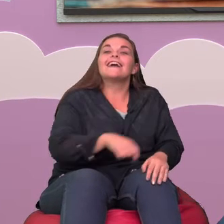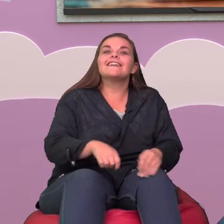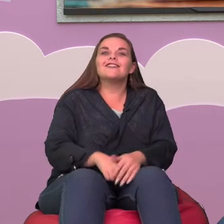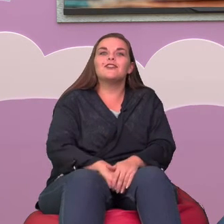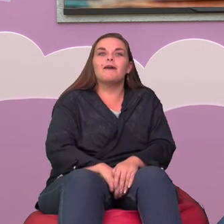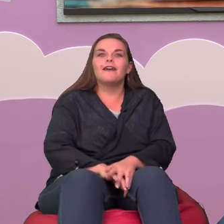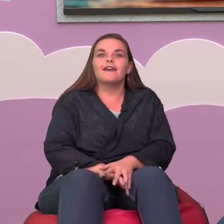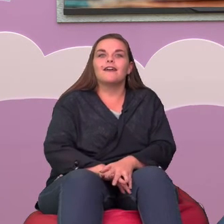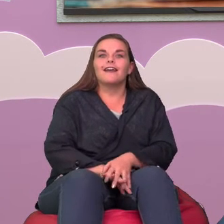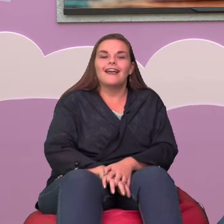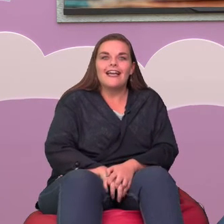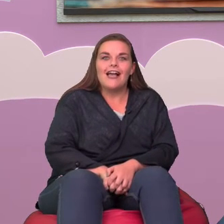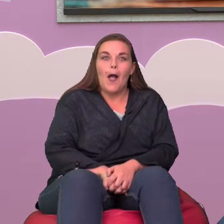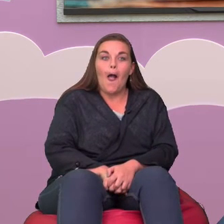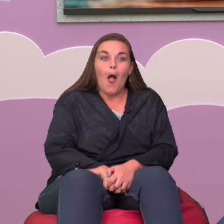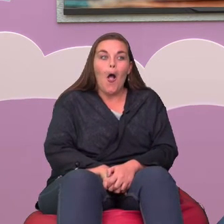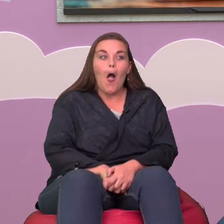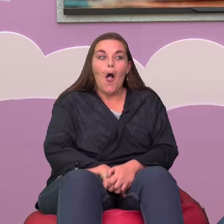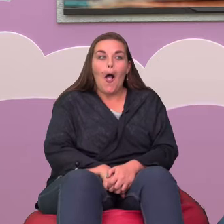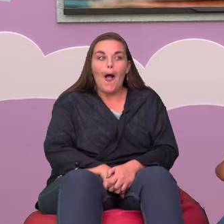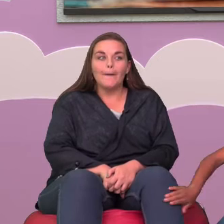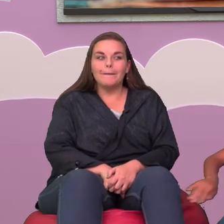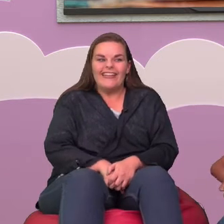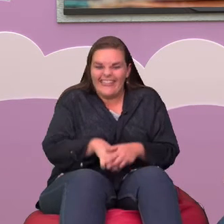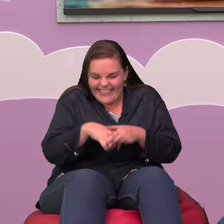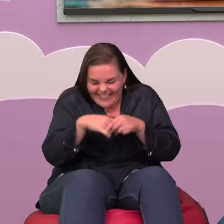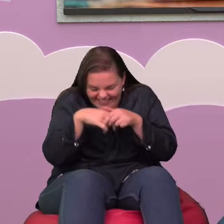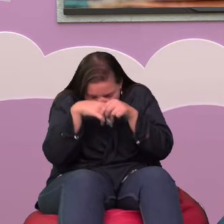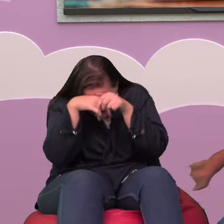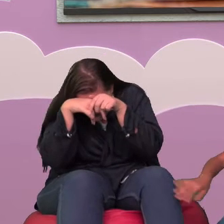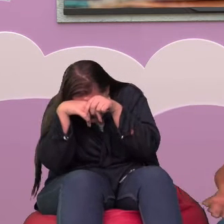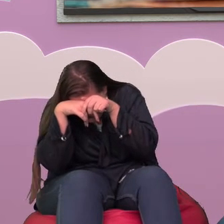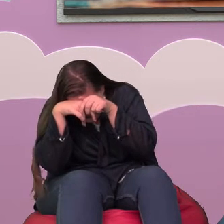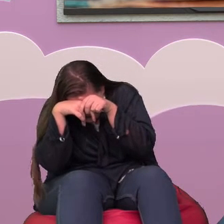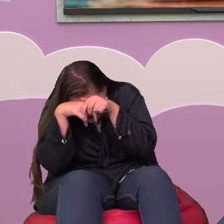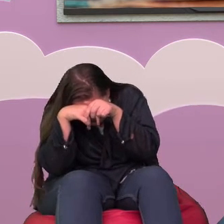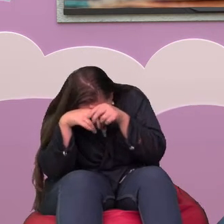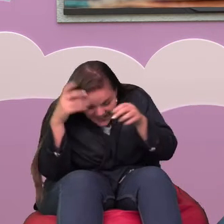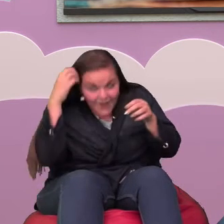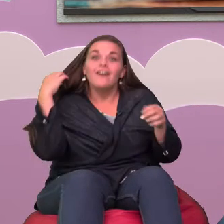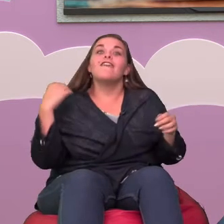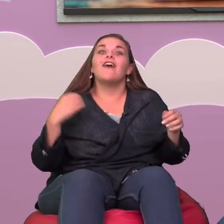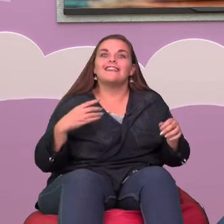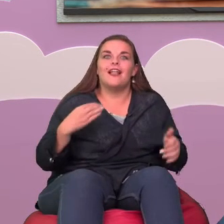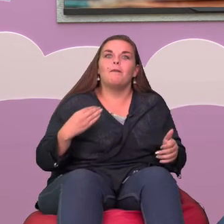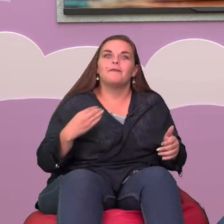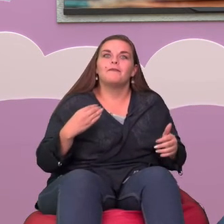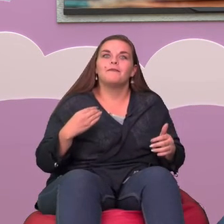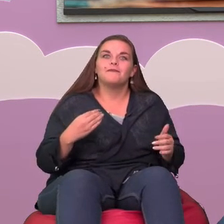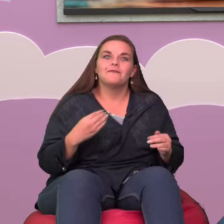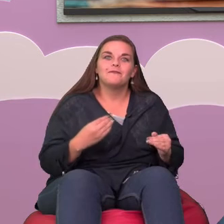wel. Ja. Kussingslippe. Nou ek jy my laat lekker berre goed. 'n